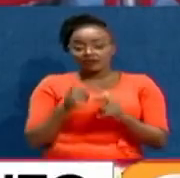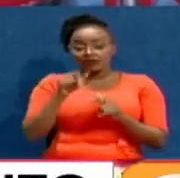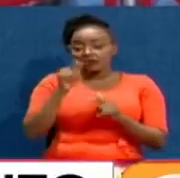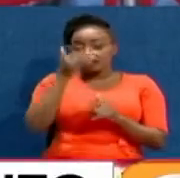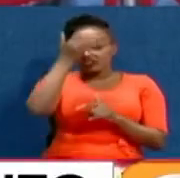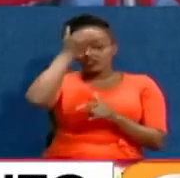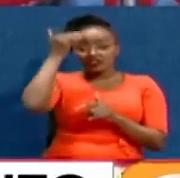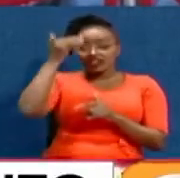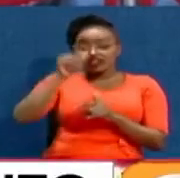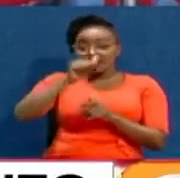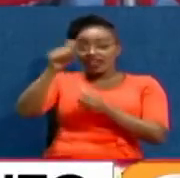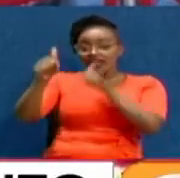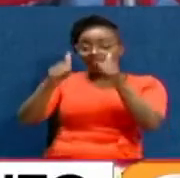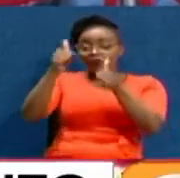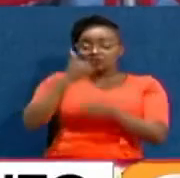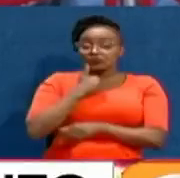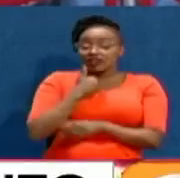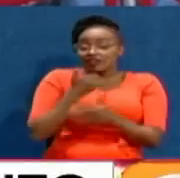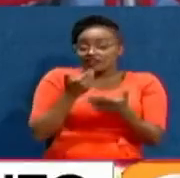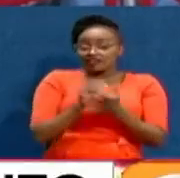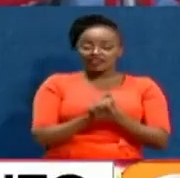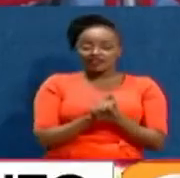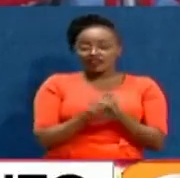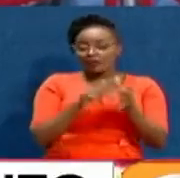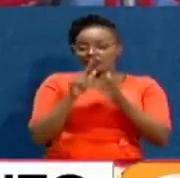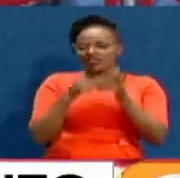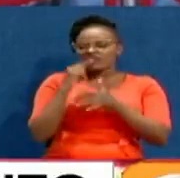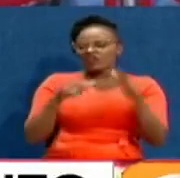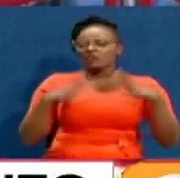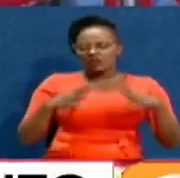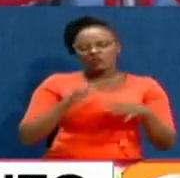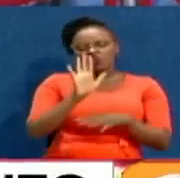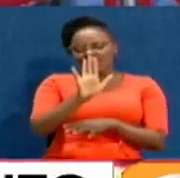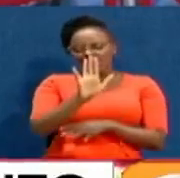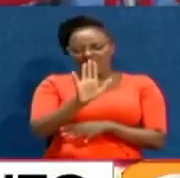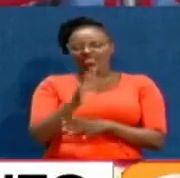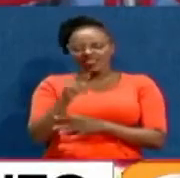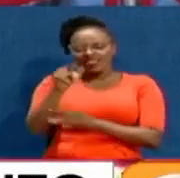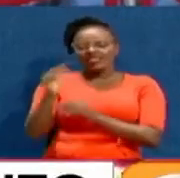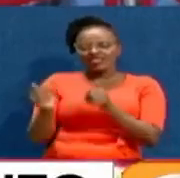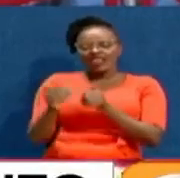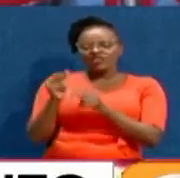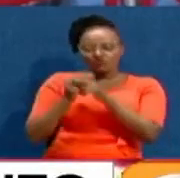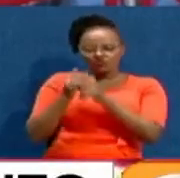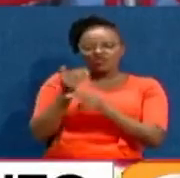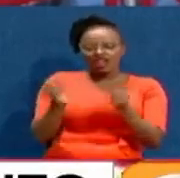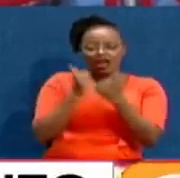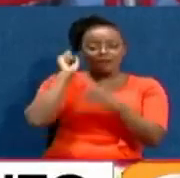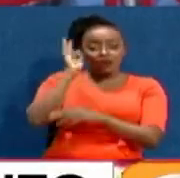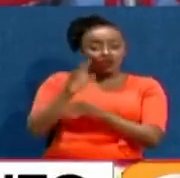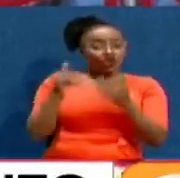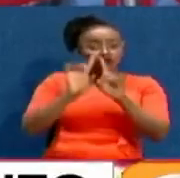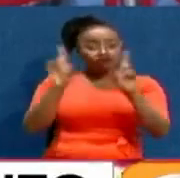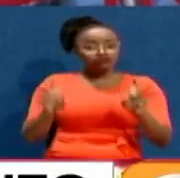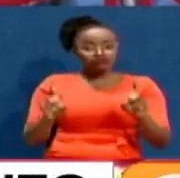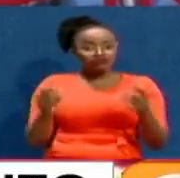Akasahau yale mengine. Na ndiyo wanasema watu tutulize ball, hiyo bado itakuja. Ama ni namna